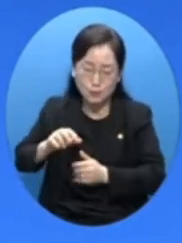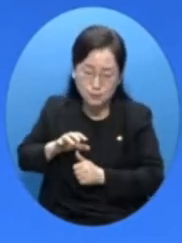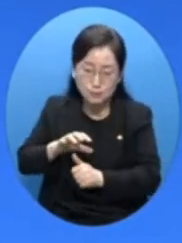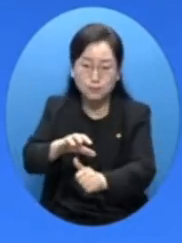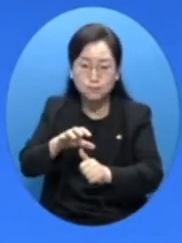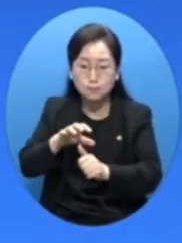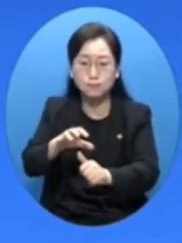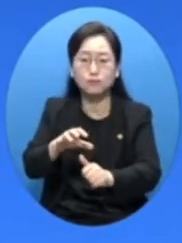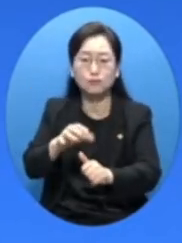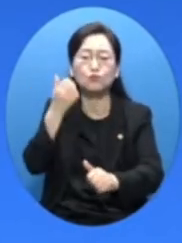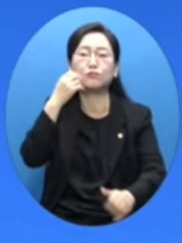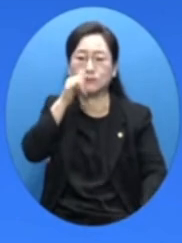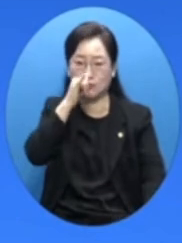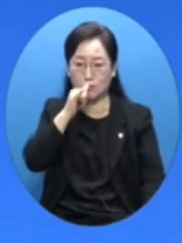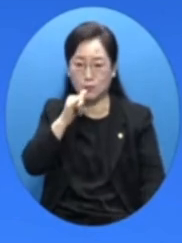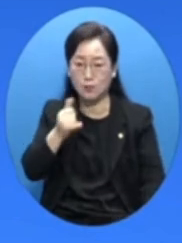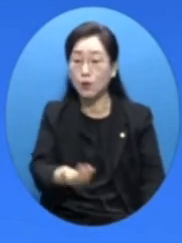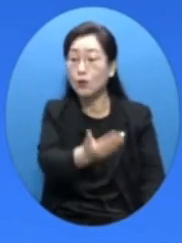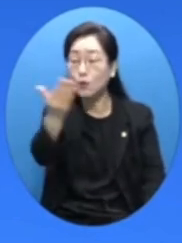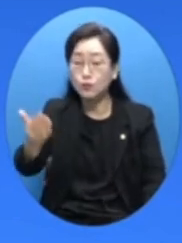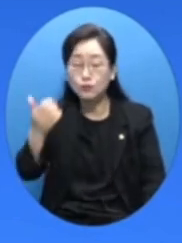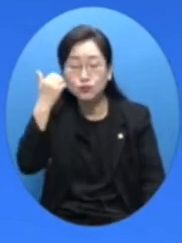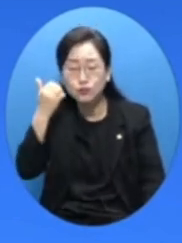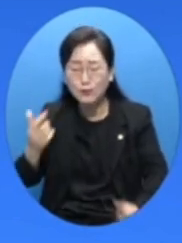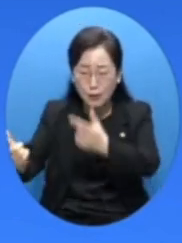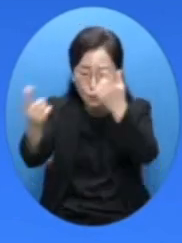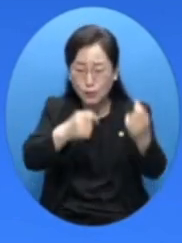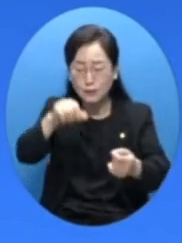사람이 있습니다. 여러분, 누구에게나 실패의 경험이